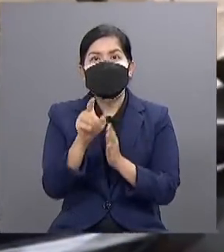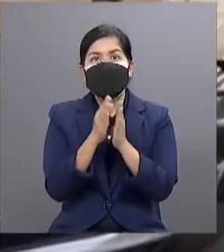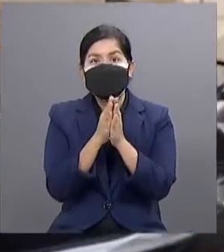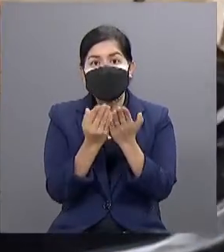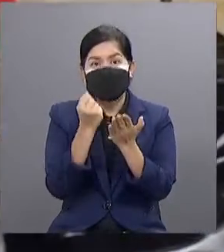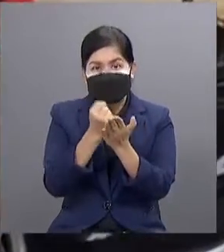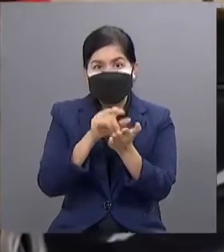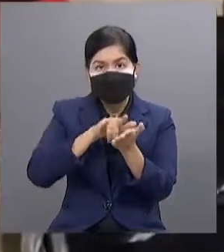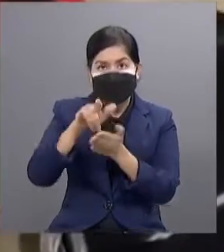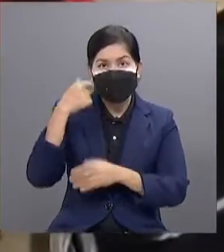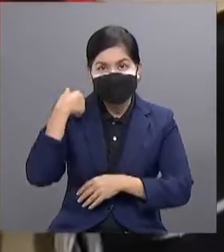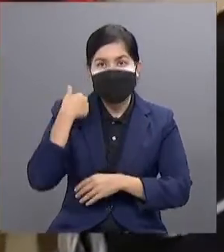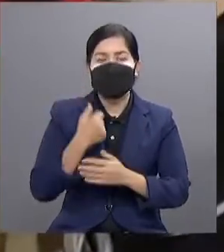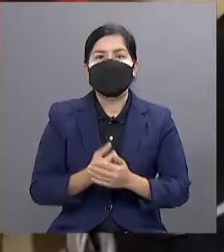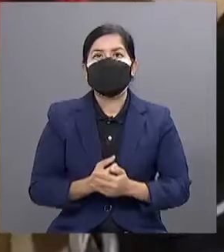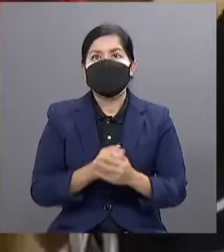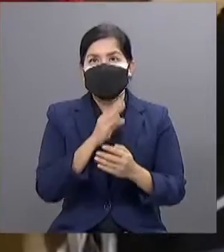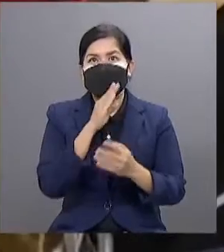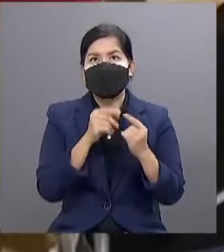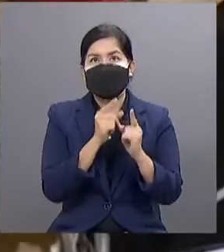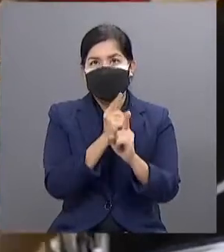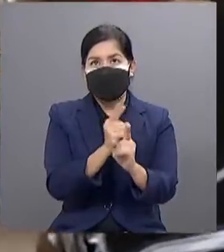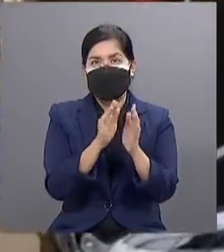เข้ามาดิจะได้แจกตามพาสปอร์ตล่ะ